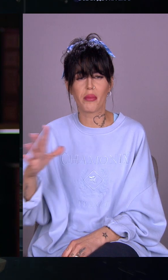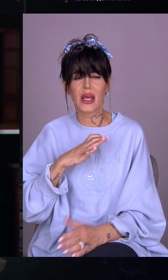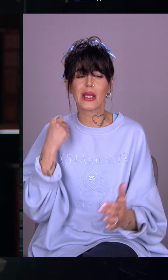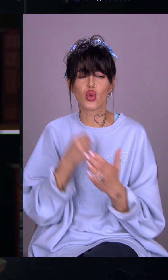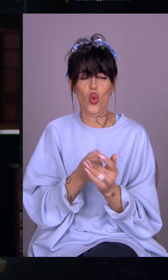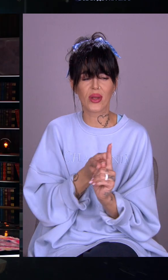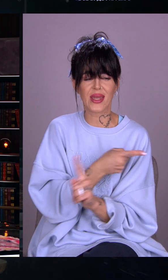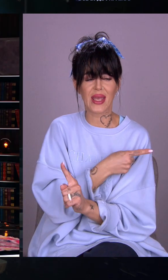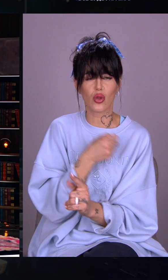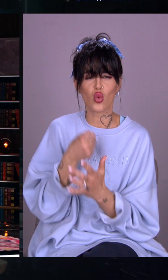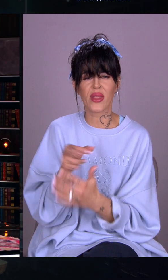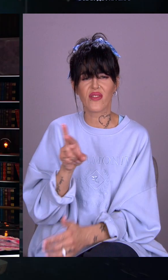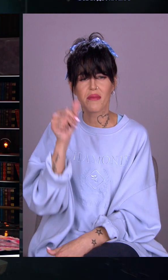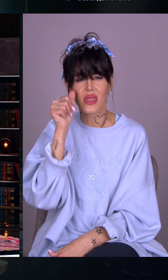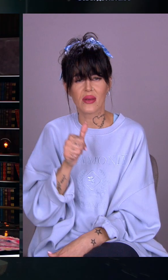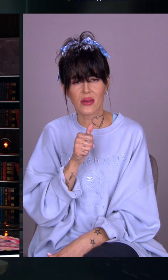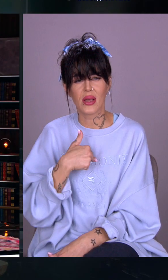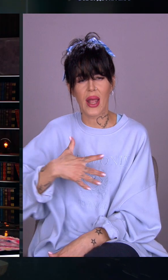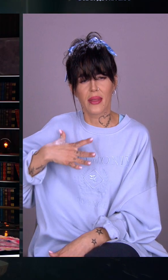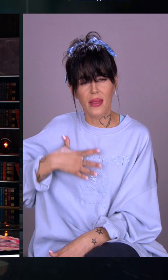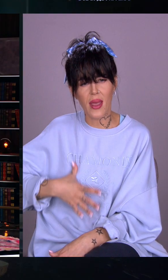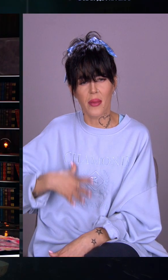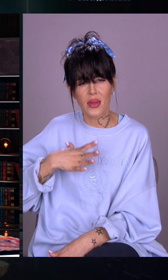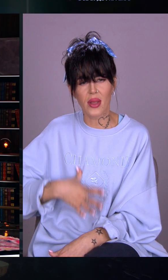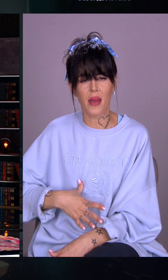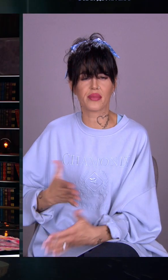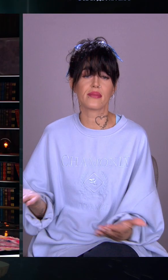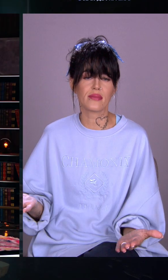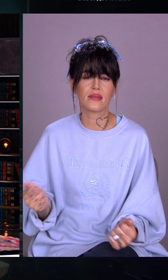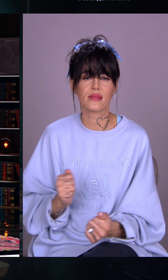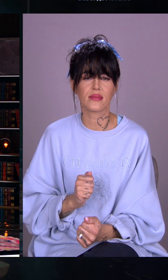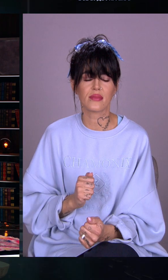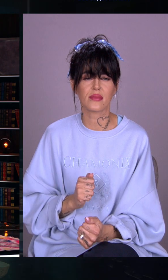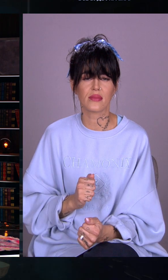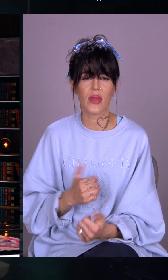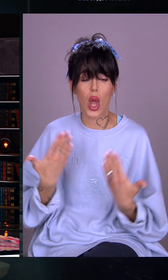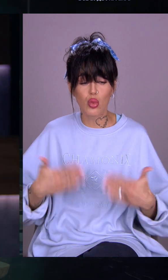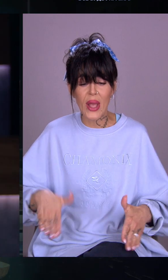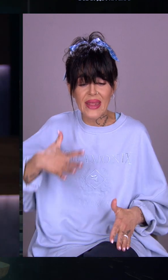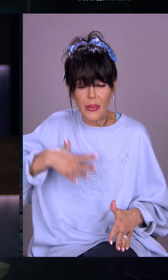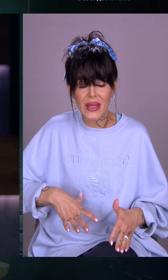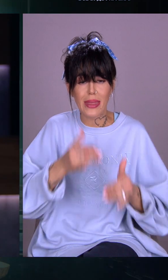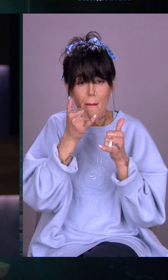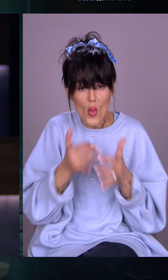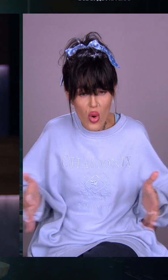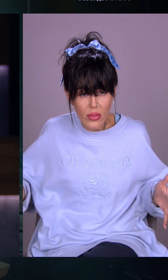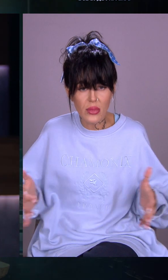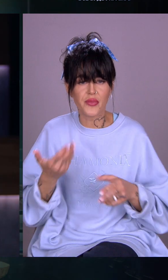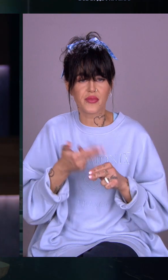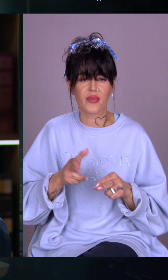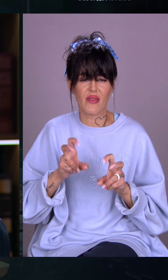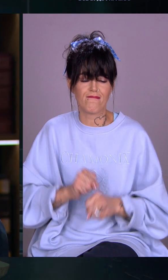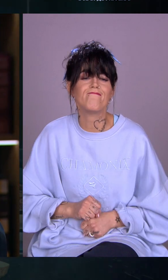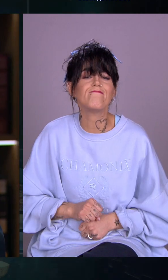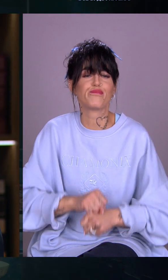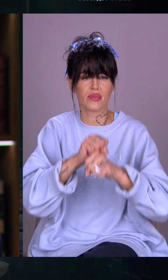до січня місяця. Ми терплячі до жаху якогось. Так, але потім, коли ми вже не можемо з цим жити... Як кажуть, у Волги є дві